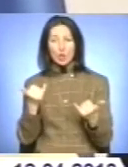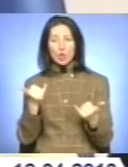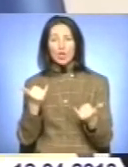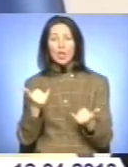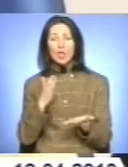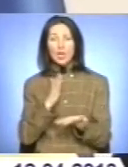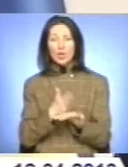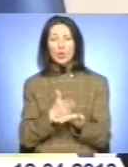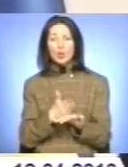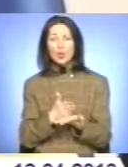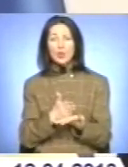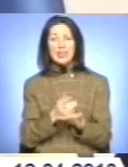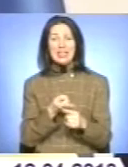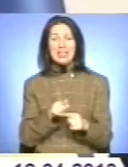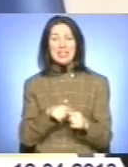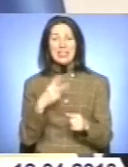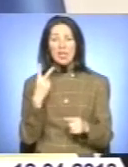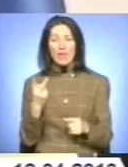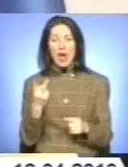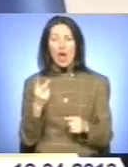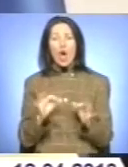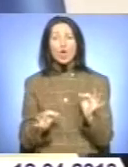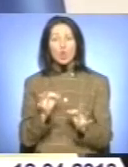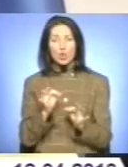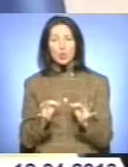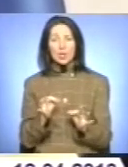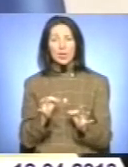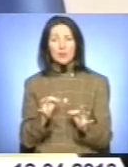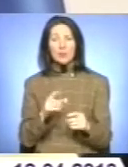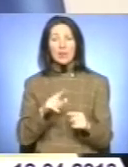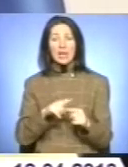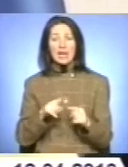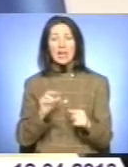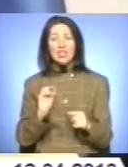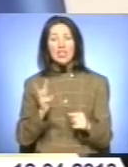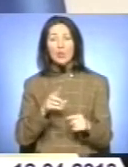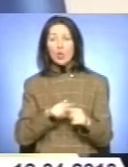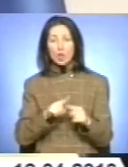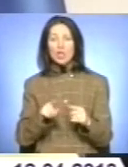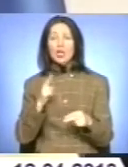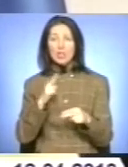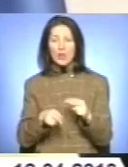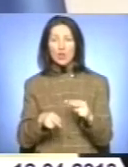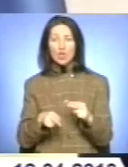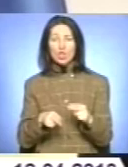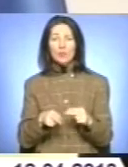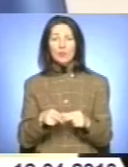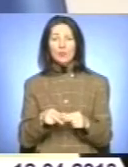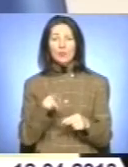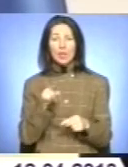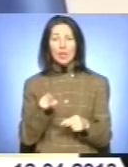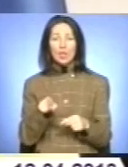йдуть ці два суди. Чим скоріше вони будуть завершені,